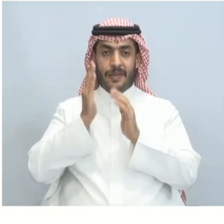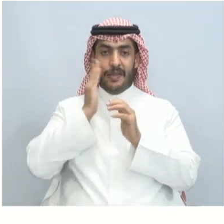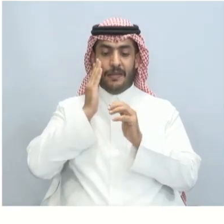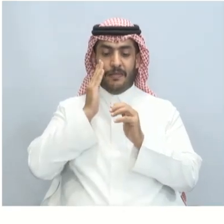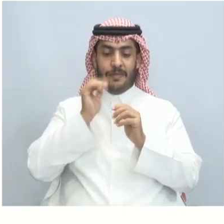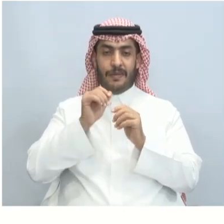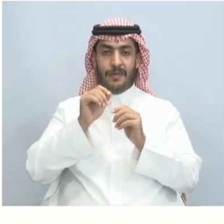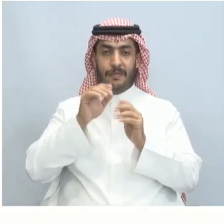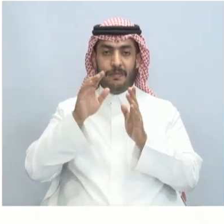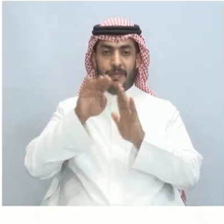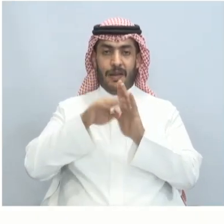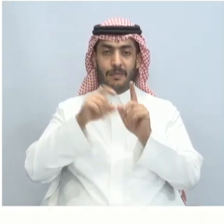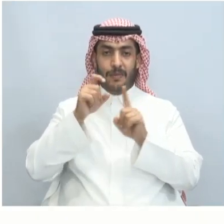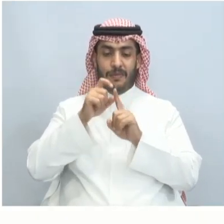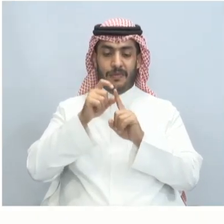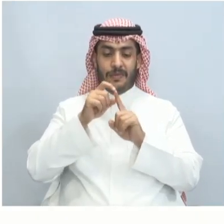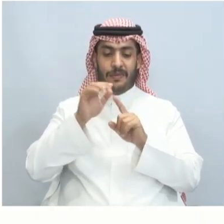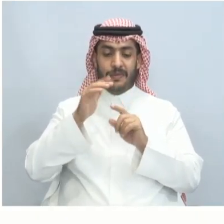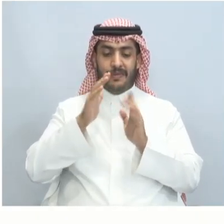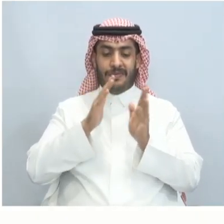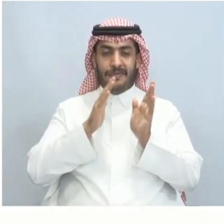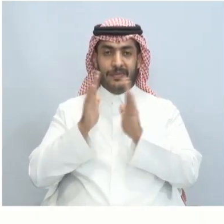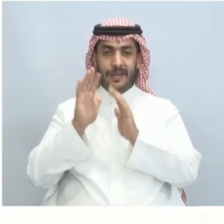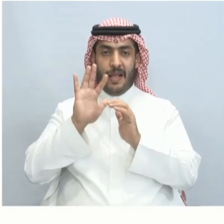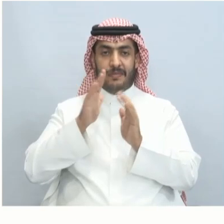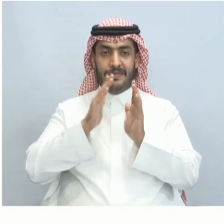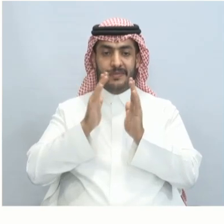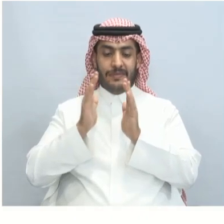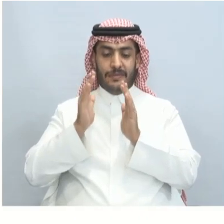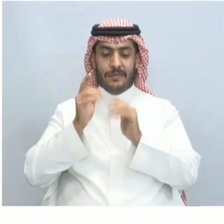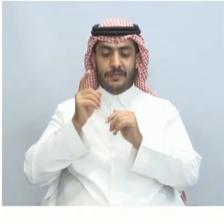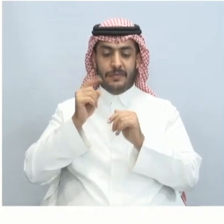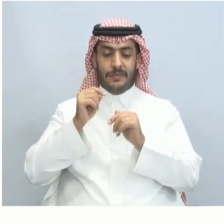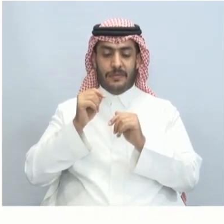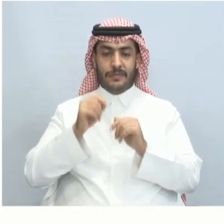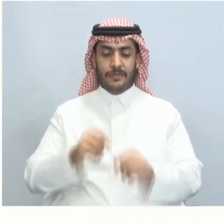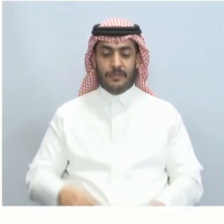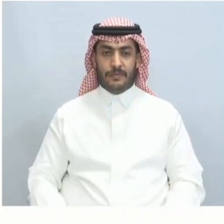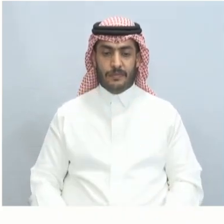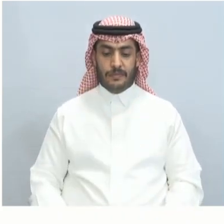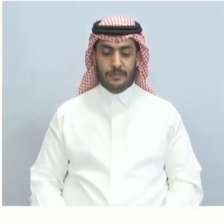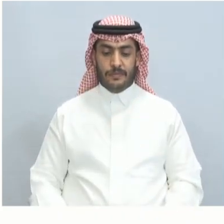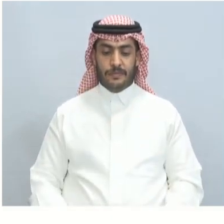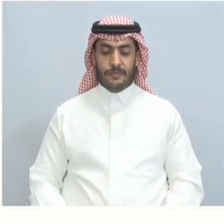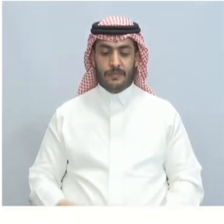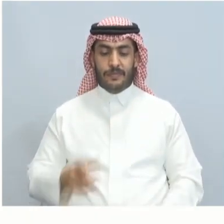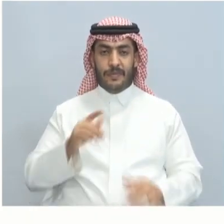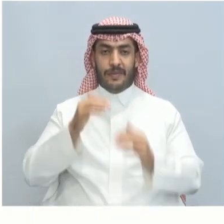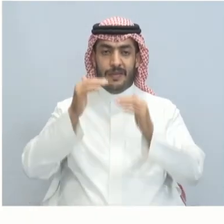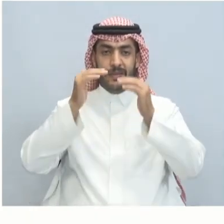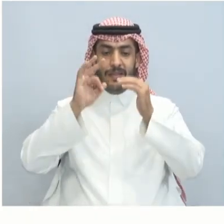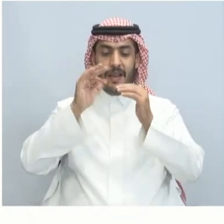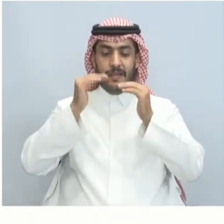باستخدام البور بوينت ومن ثم انسحاب ماذا ثلاث وحدات